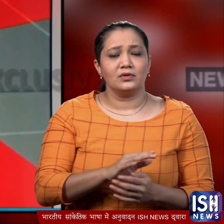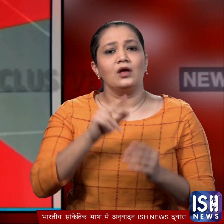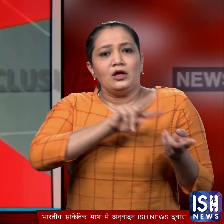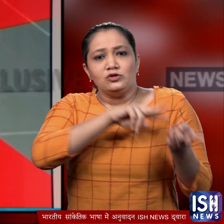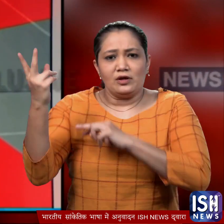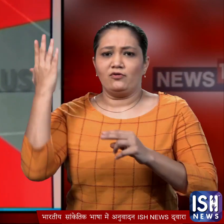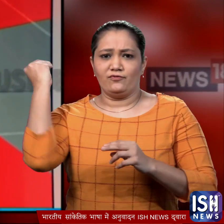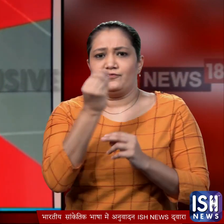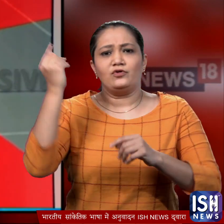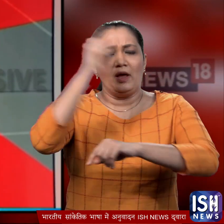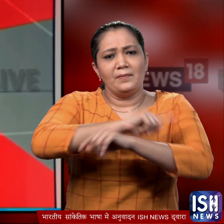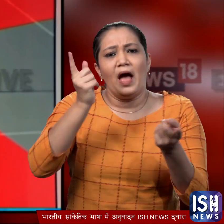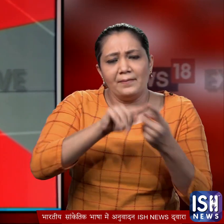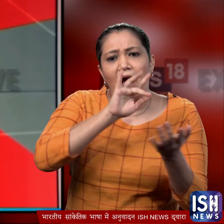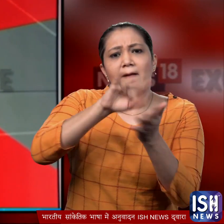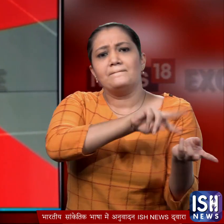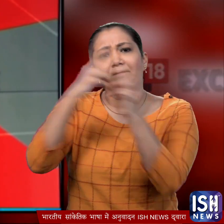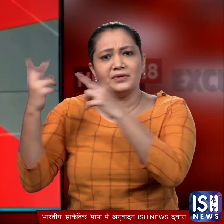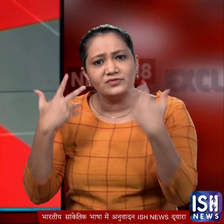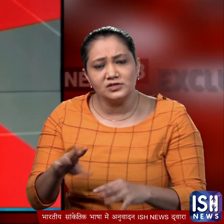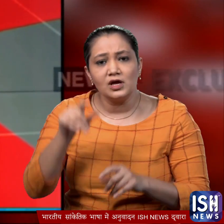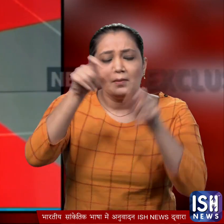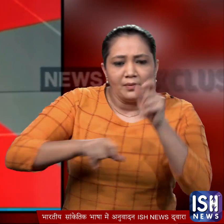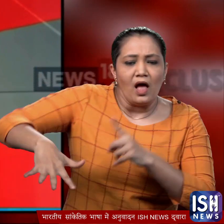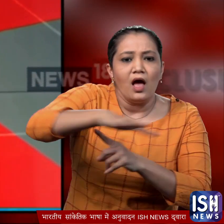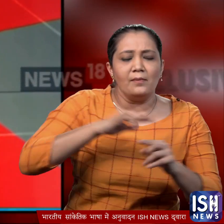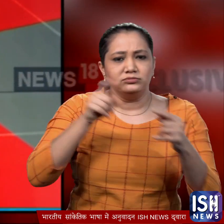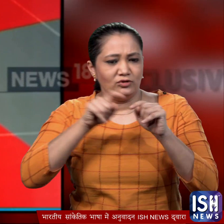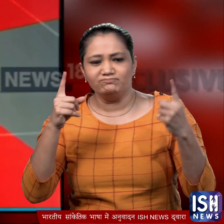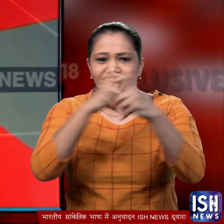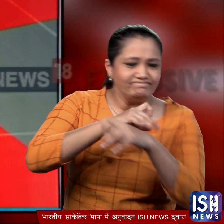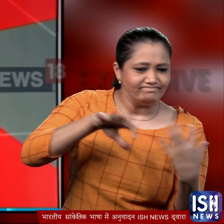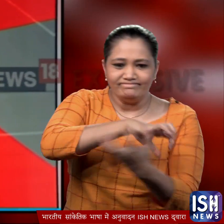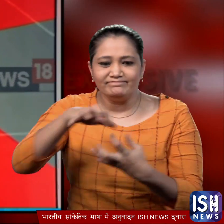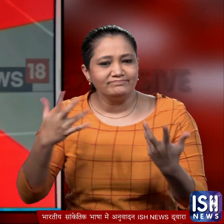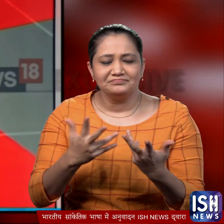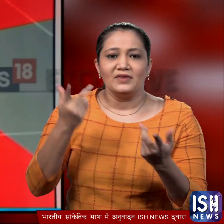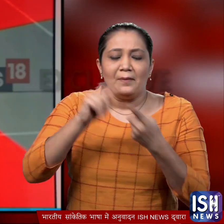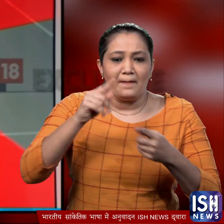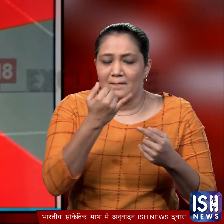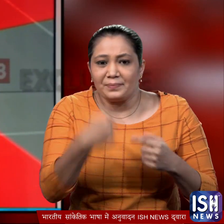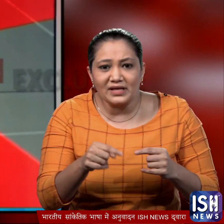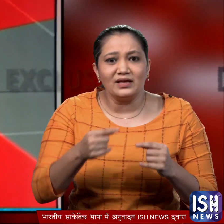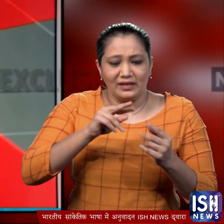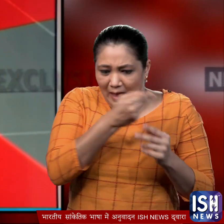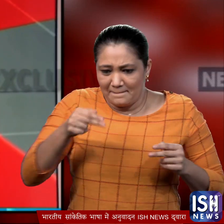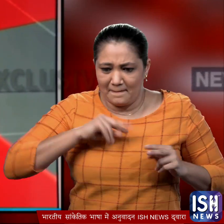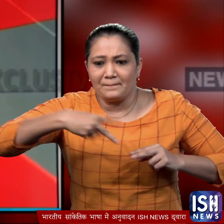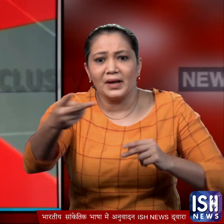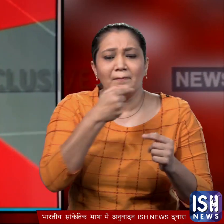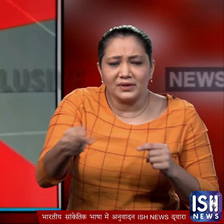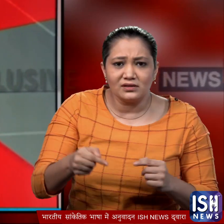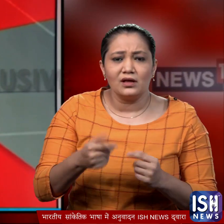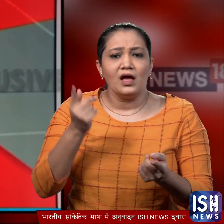उनका तबादला कुछ दिन पहले ही दूसरे इलाके में हो गया था, जिससे लोगों की जमीन का काम उलझ गया, क्योंकि उनकी जमीन की गलत रसीद काट दी गई थी। इसलिए